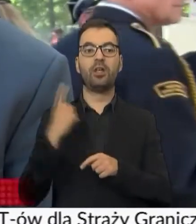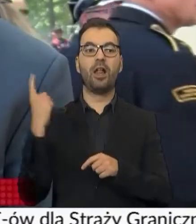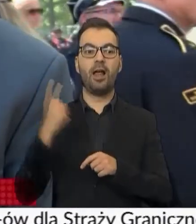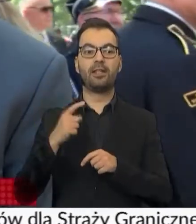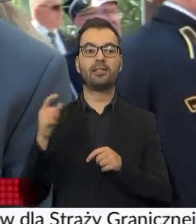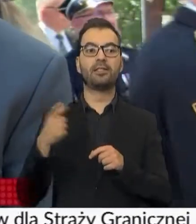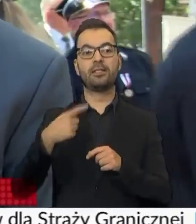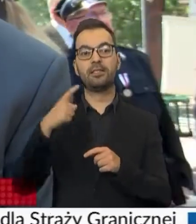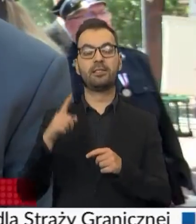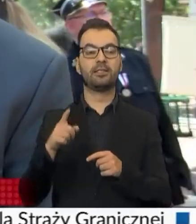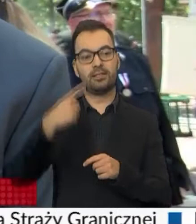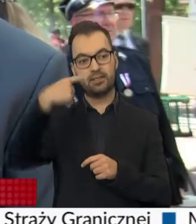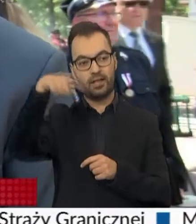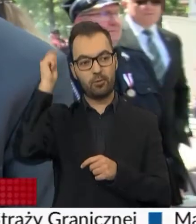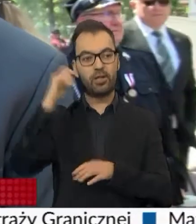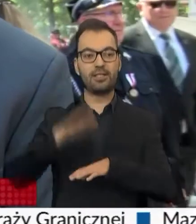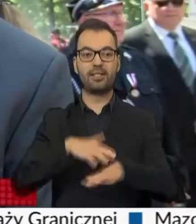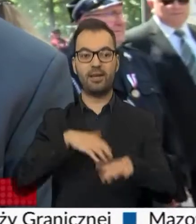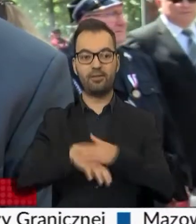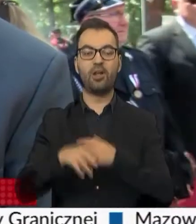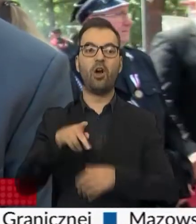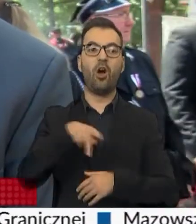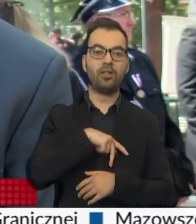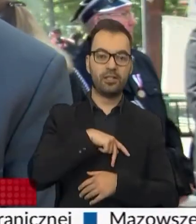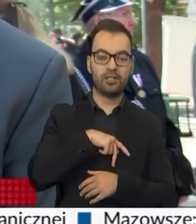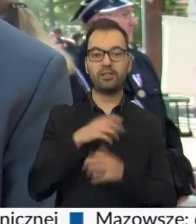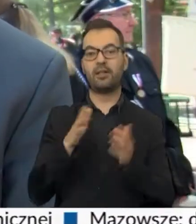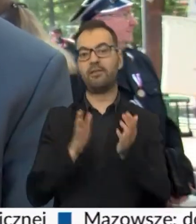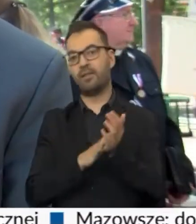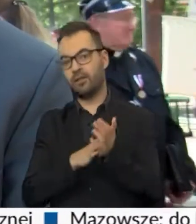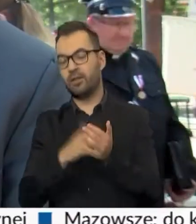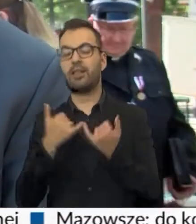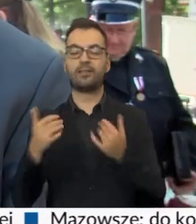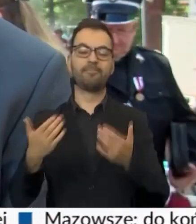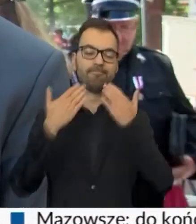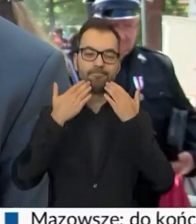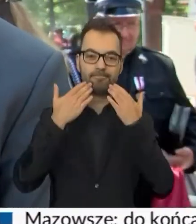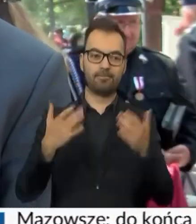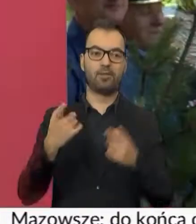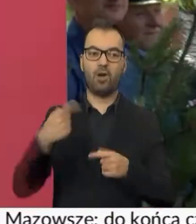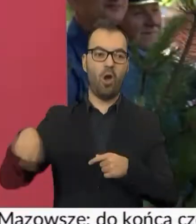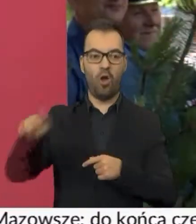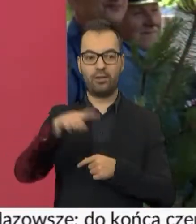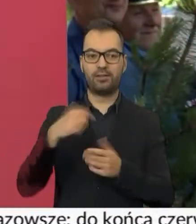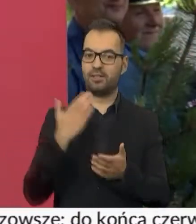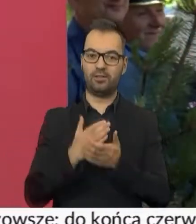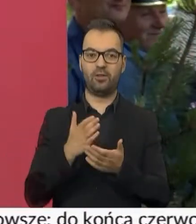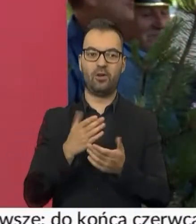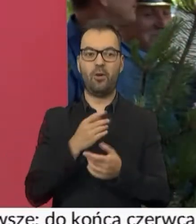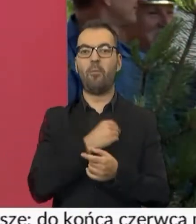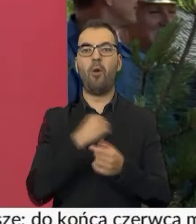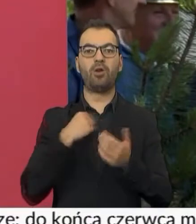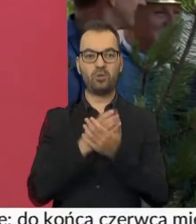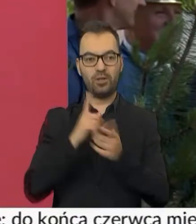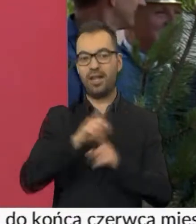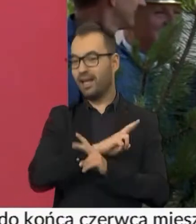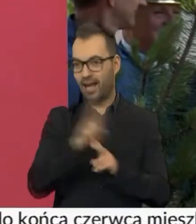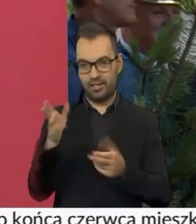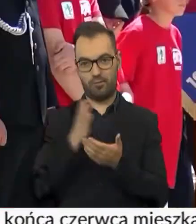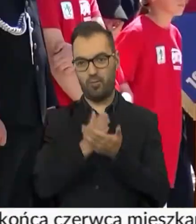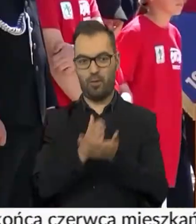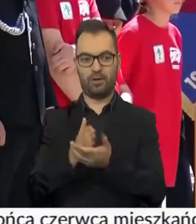Zawodowej, odznaczenia, wyróżnienia, a przede wszystkim ogromne podziękowania, bo oni właśnie służą nie tylko ojczyźnie, ale służą każdemu z nas.